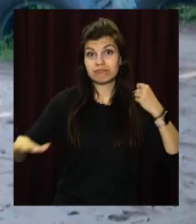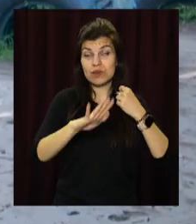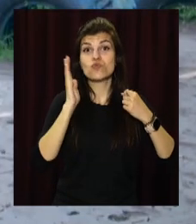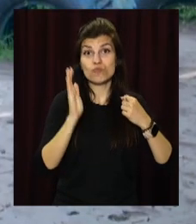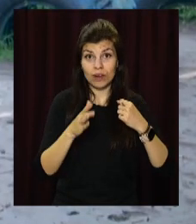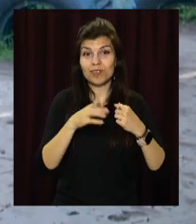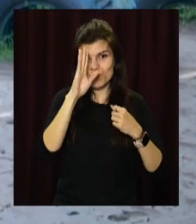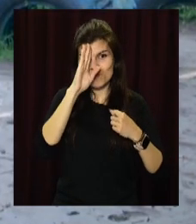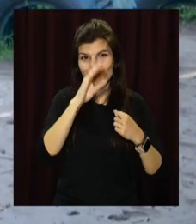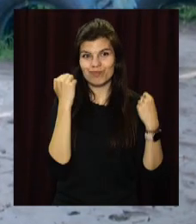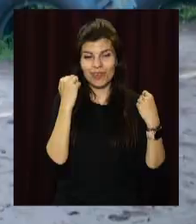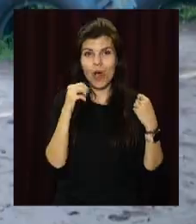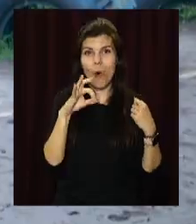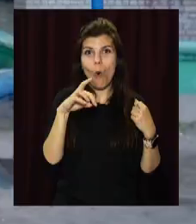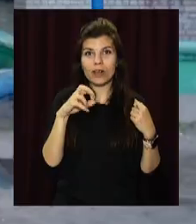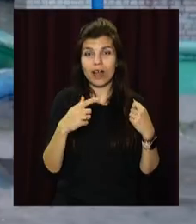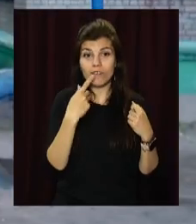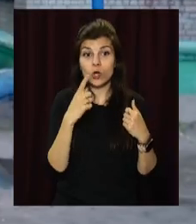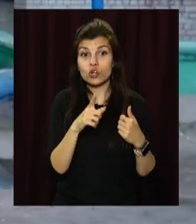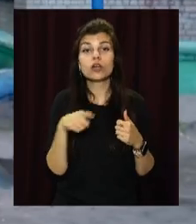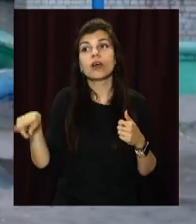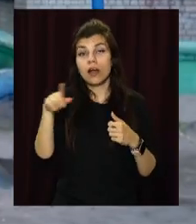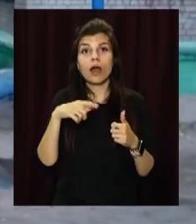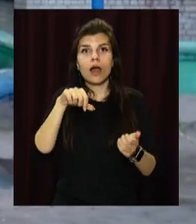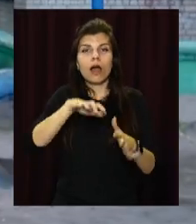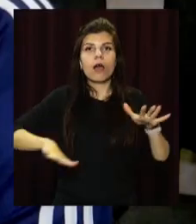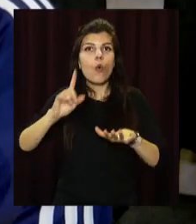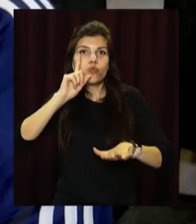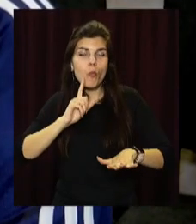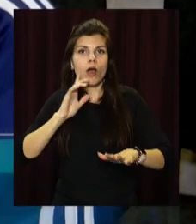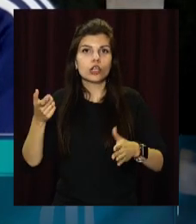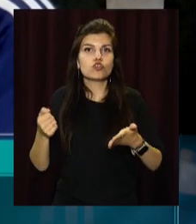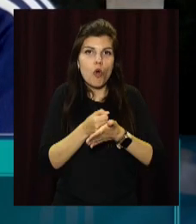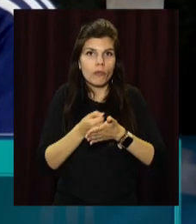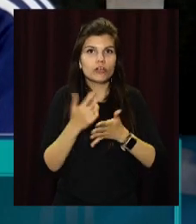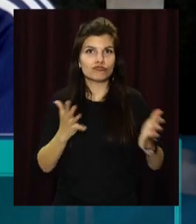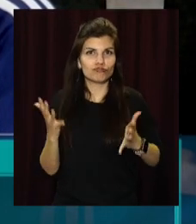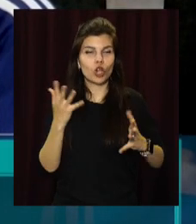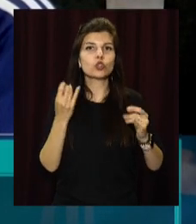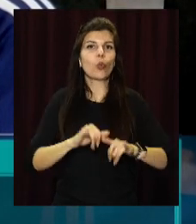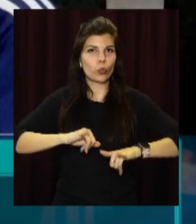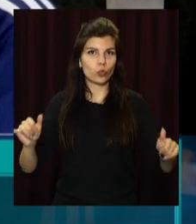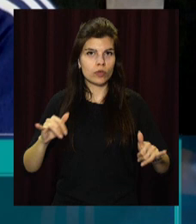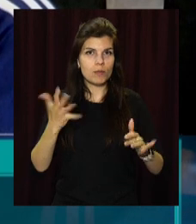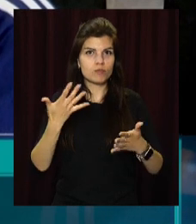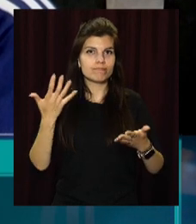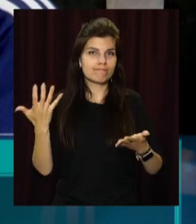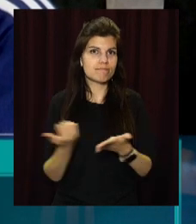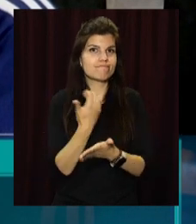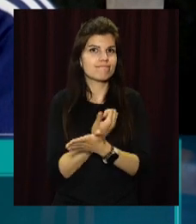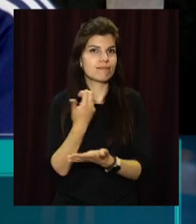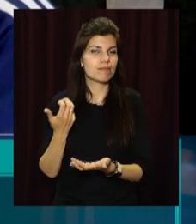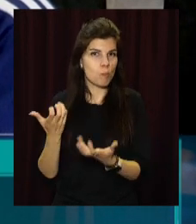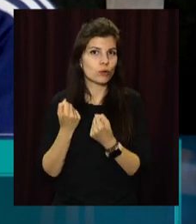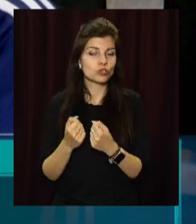фізкультури Олег Телятник, юні спортсмени досягнуть ще більших результатів. Ми плануємо побудувати багатофункціональний майданчик, який